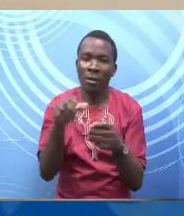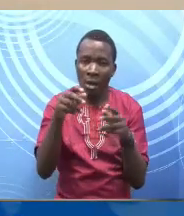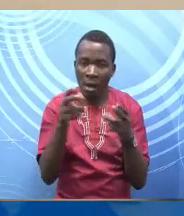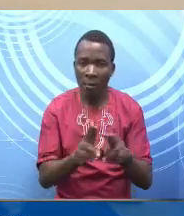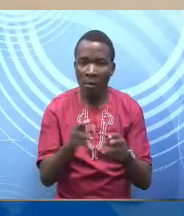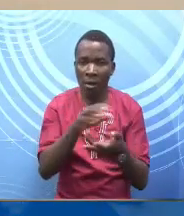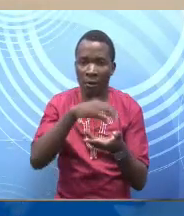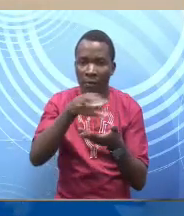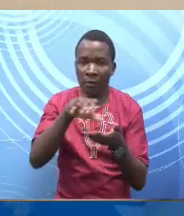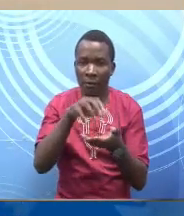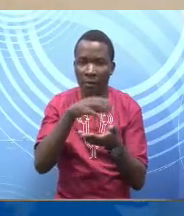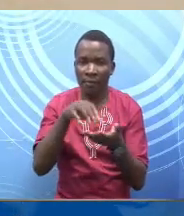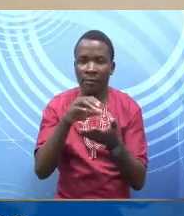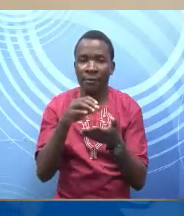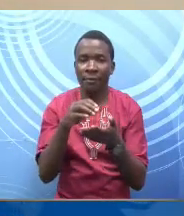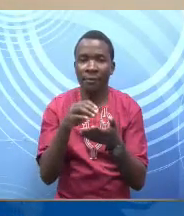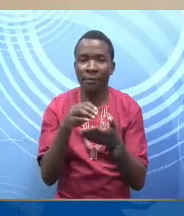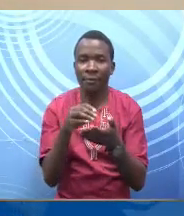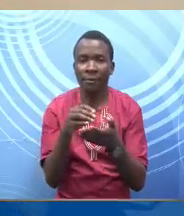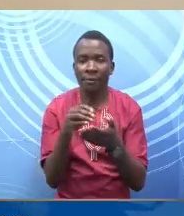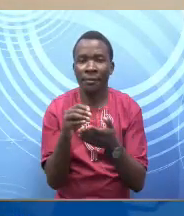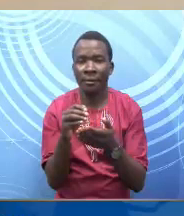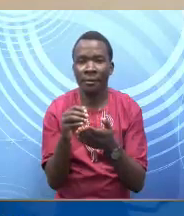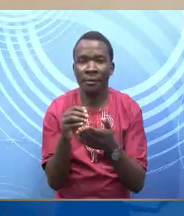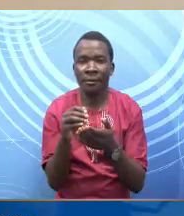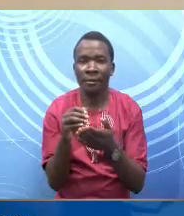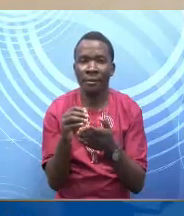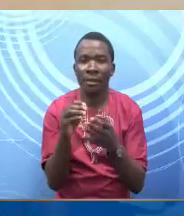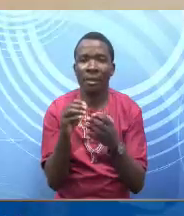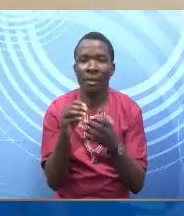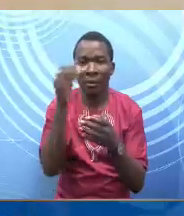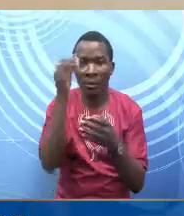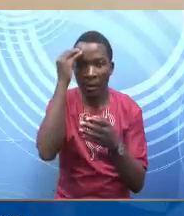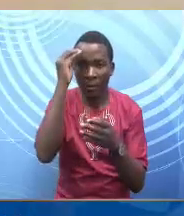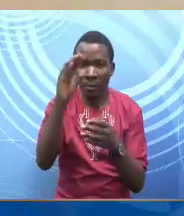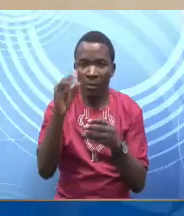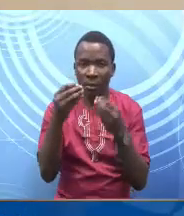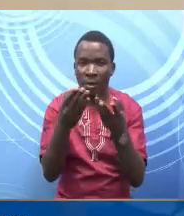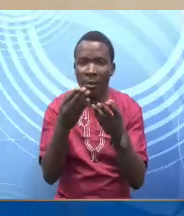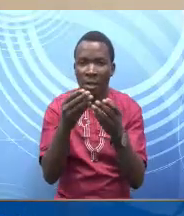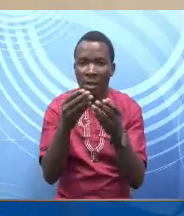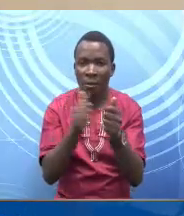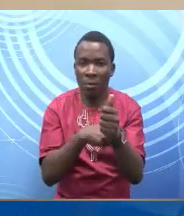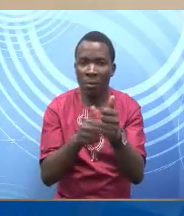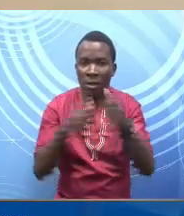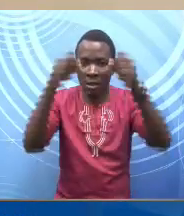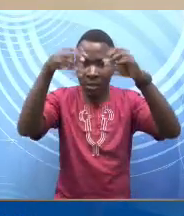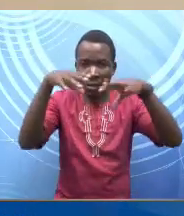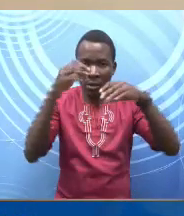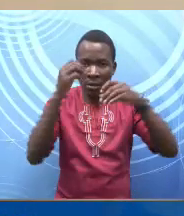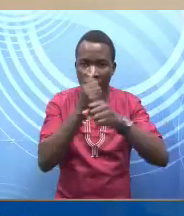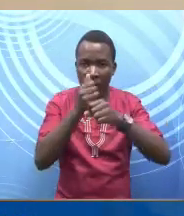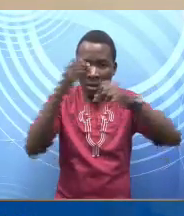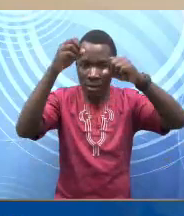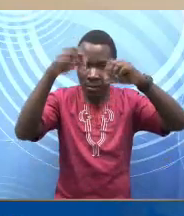se bibe byatuma yakwandura ubutumwa tubagendera ni ukurikiza nyine umucyo kubikorera mu mucyo